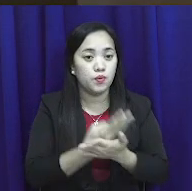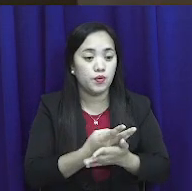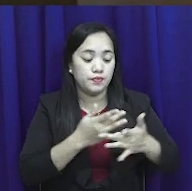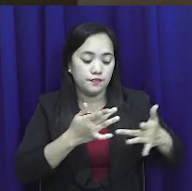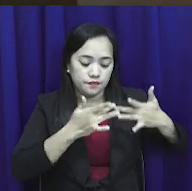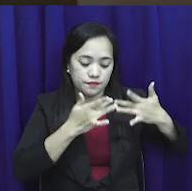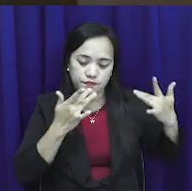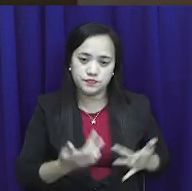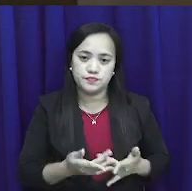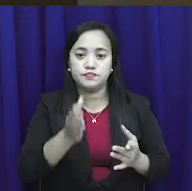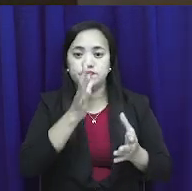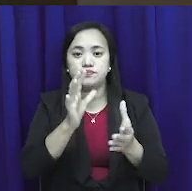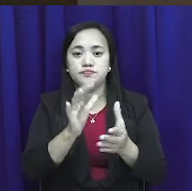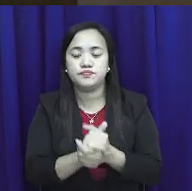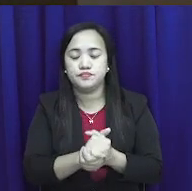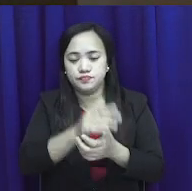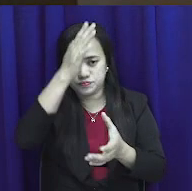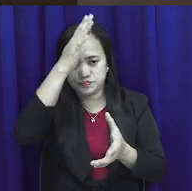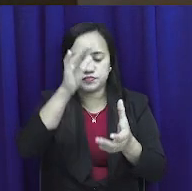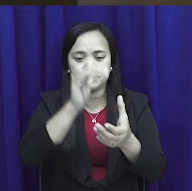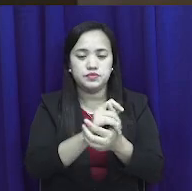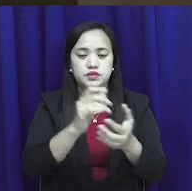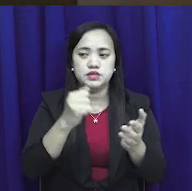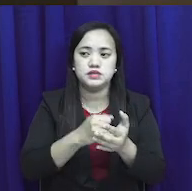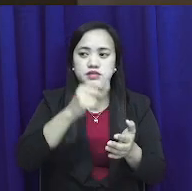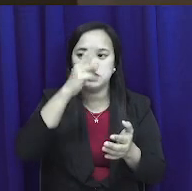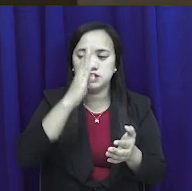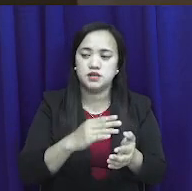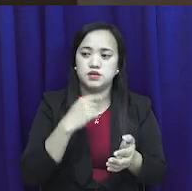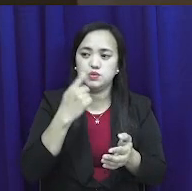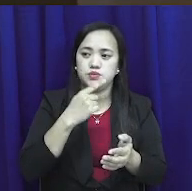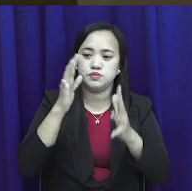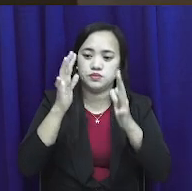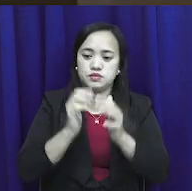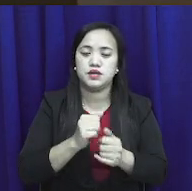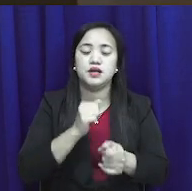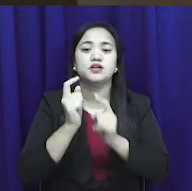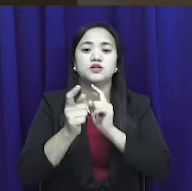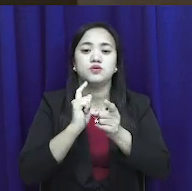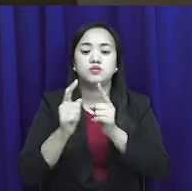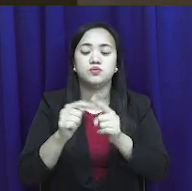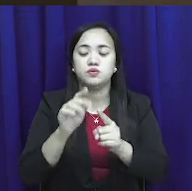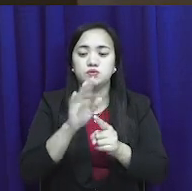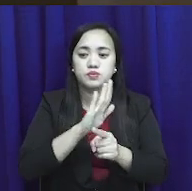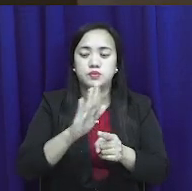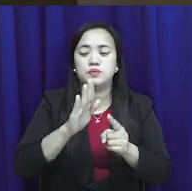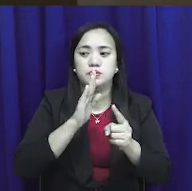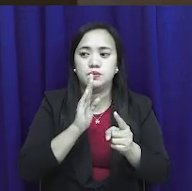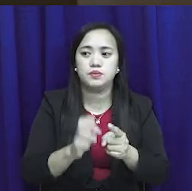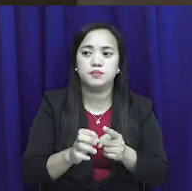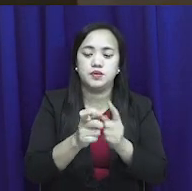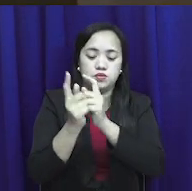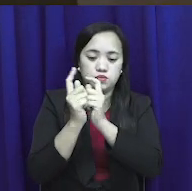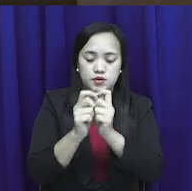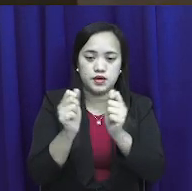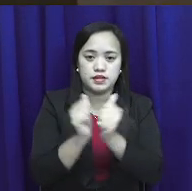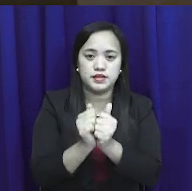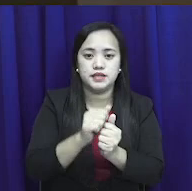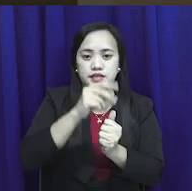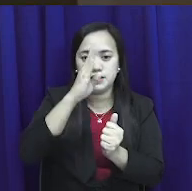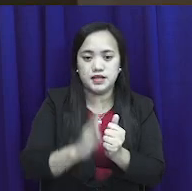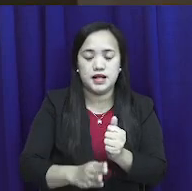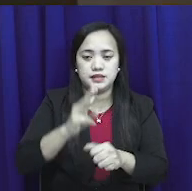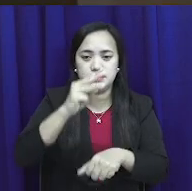asawa at anak ay ang Diyos din ang kakausap sa ating pamilya na sila rin ay makakasama sa gawain ng